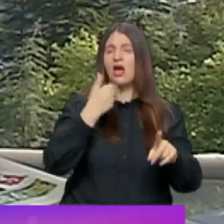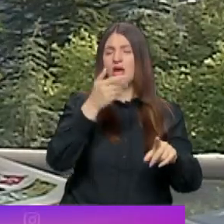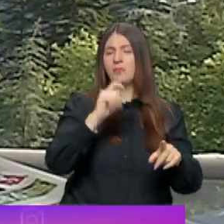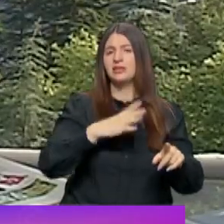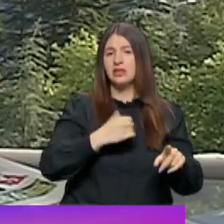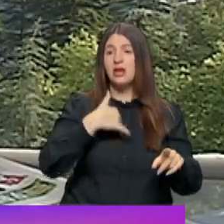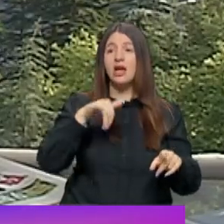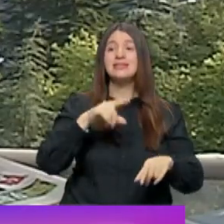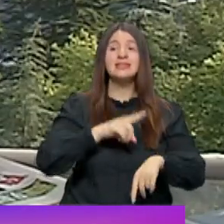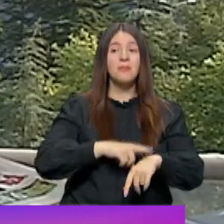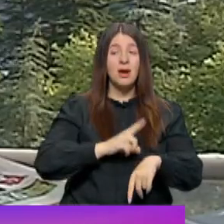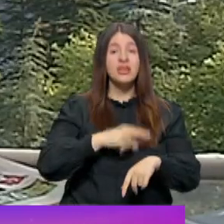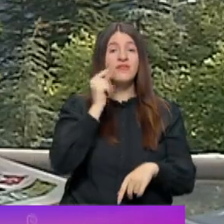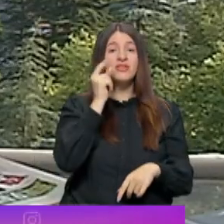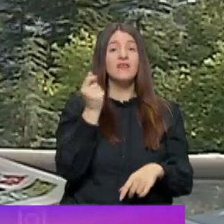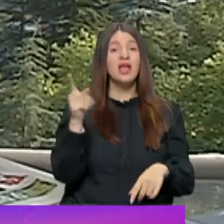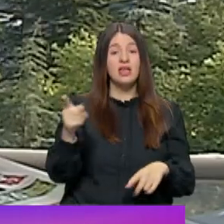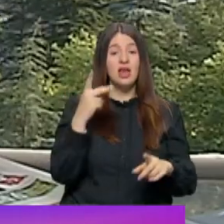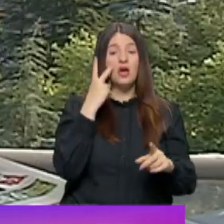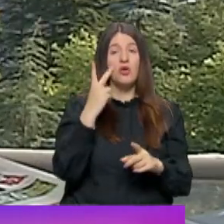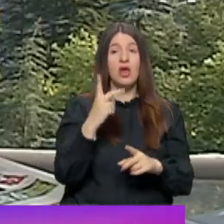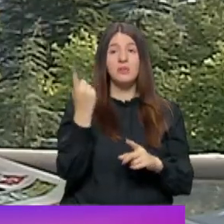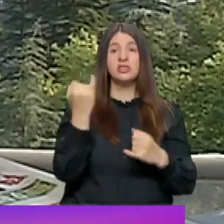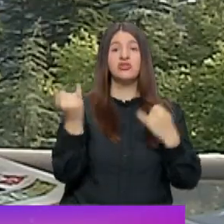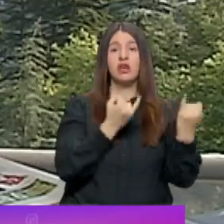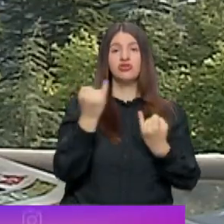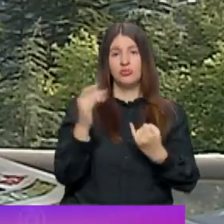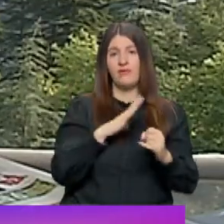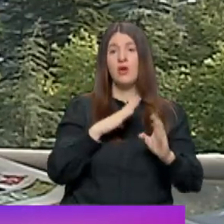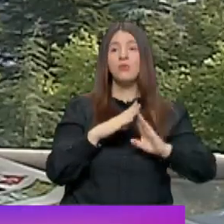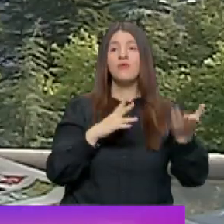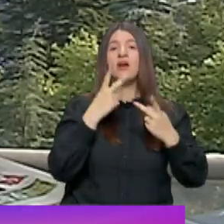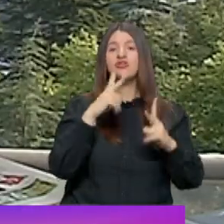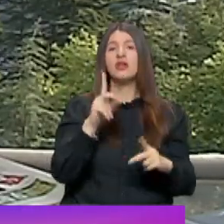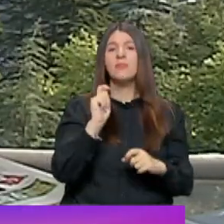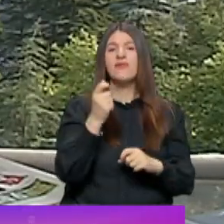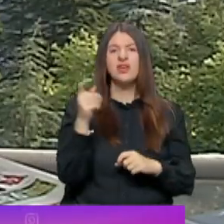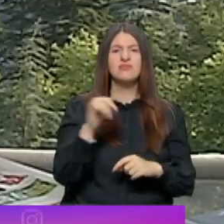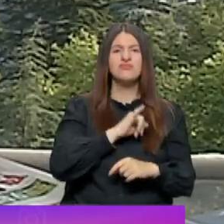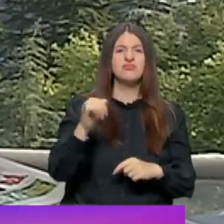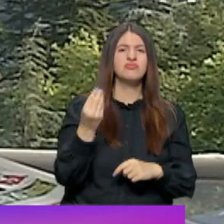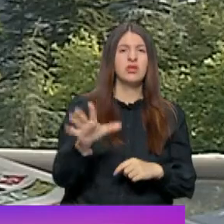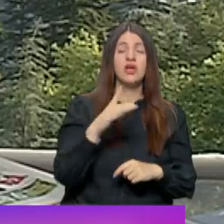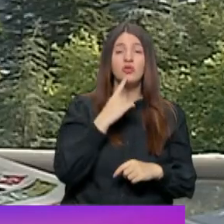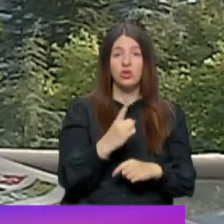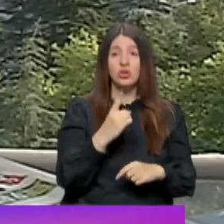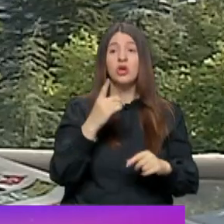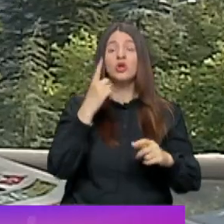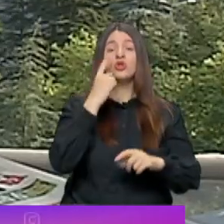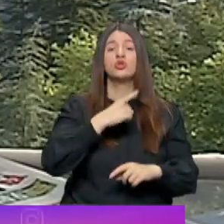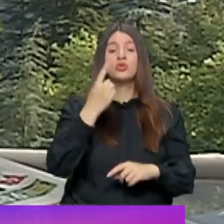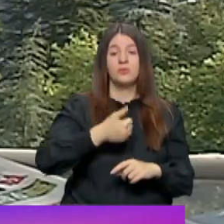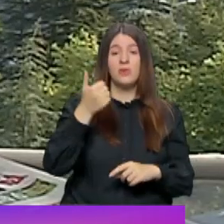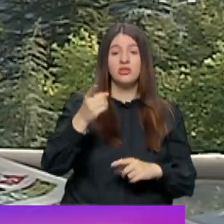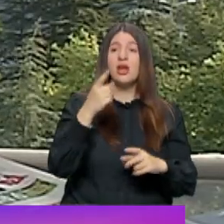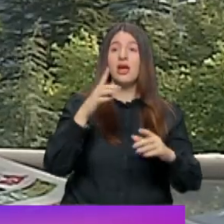sizlere. Aynı zamanda fındık fiyatları üzerinden bir tartışma, muhalefet açıklanan fındık fiyatlarını eleştiriyordu. Cumhurbaşkanı kabine